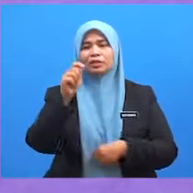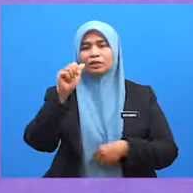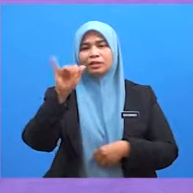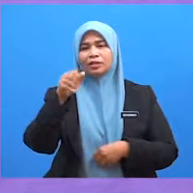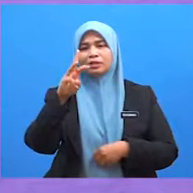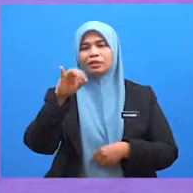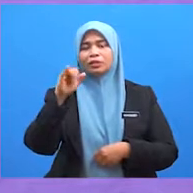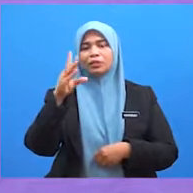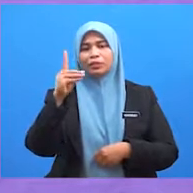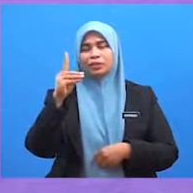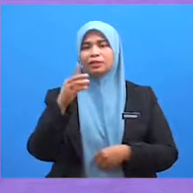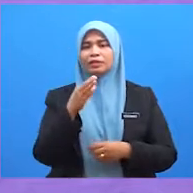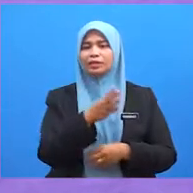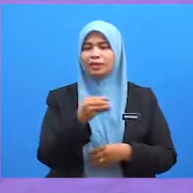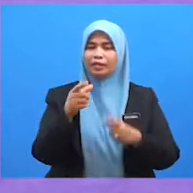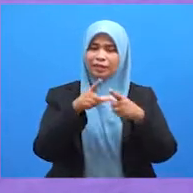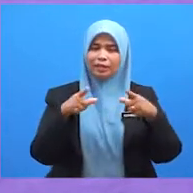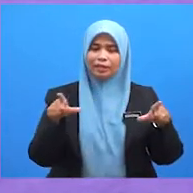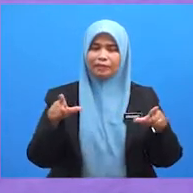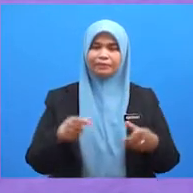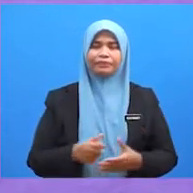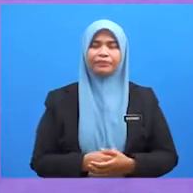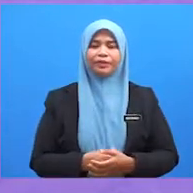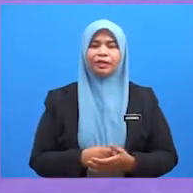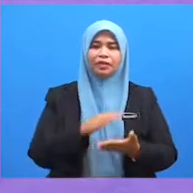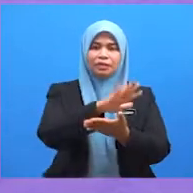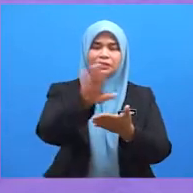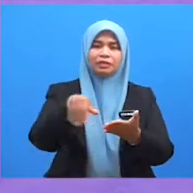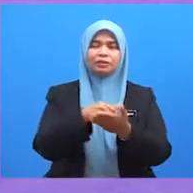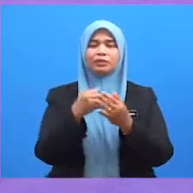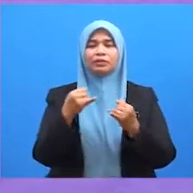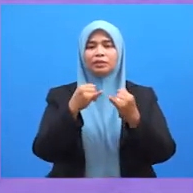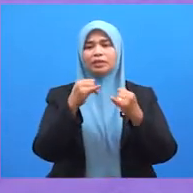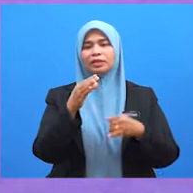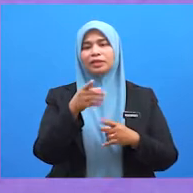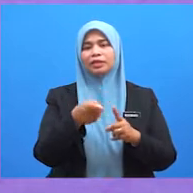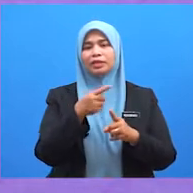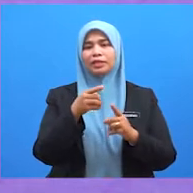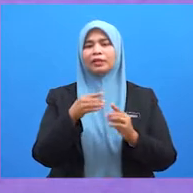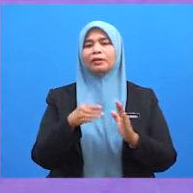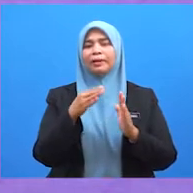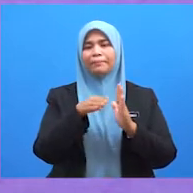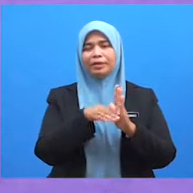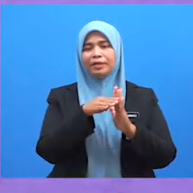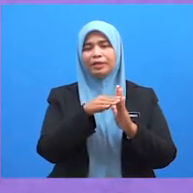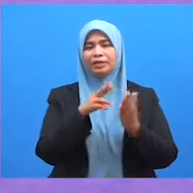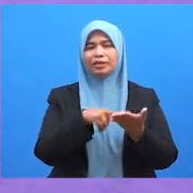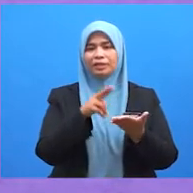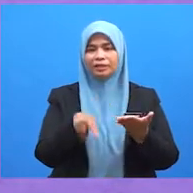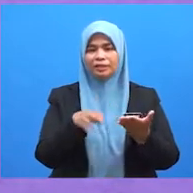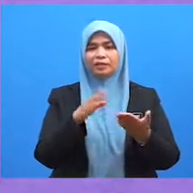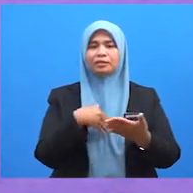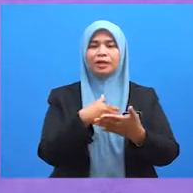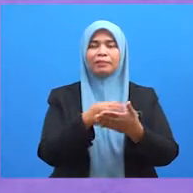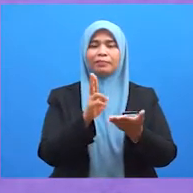sejarah, geografi, tajwid, tauhid dan lain-lain lagi. Semua institusi dari